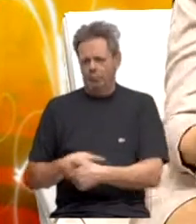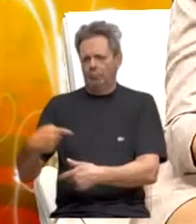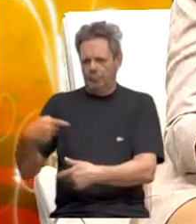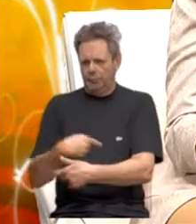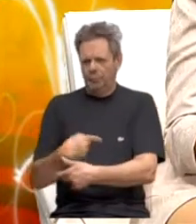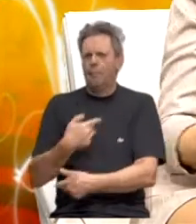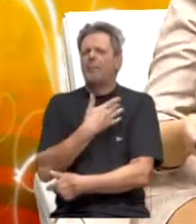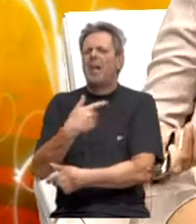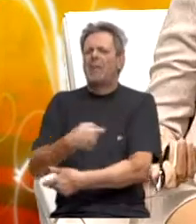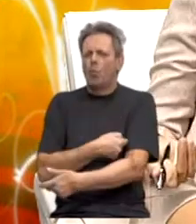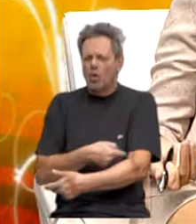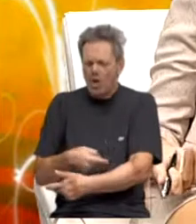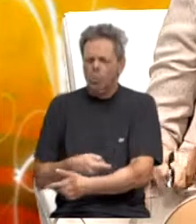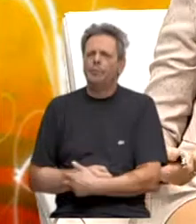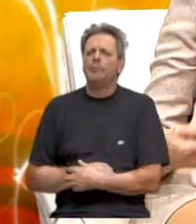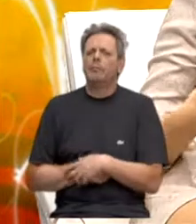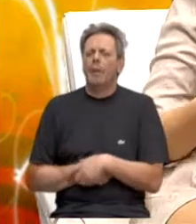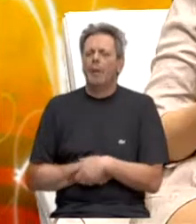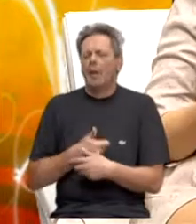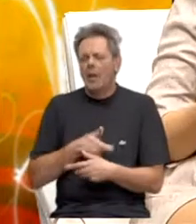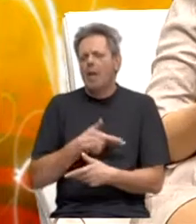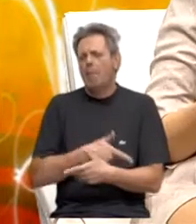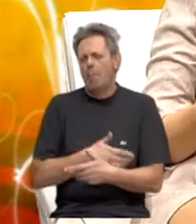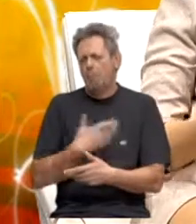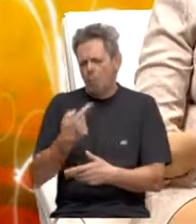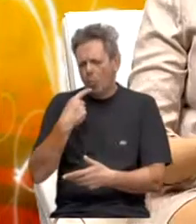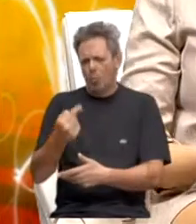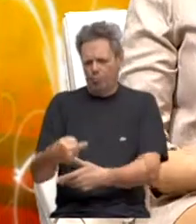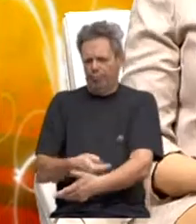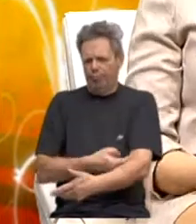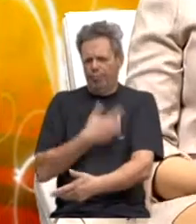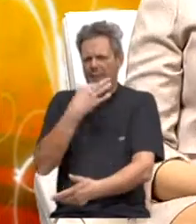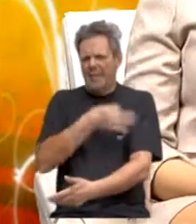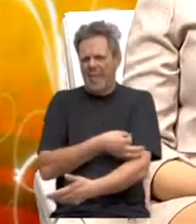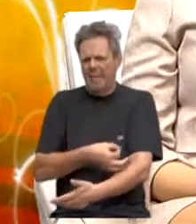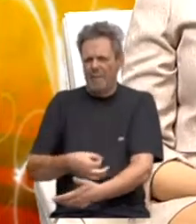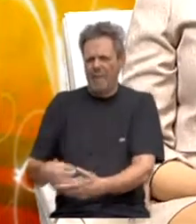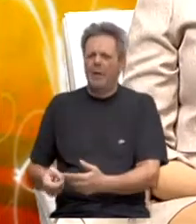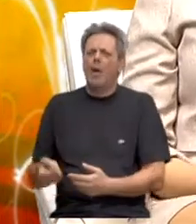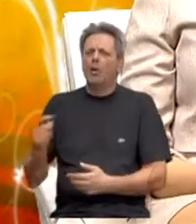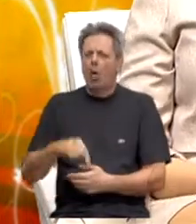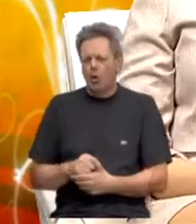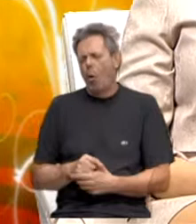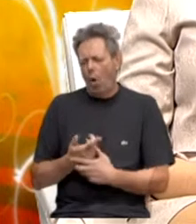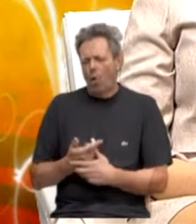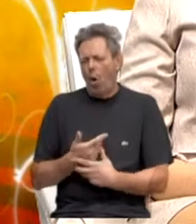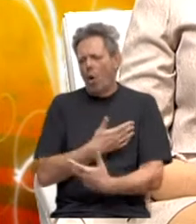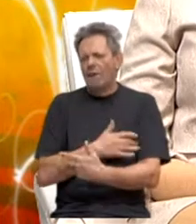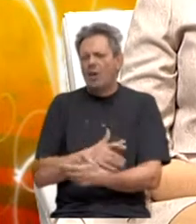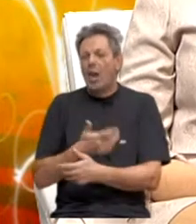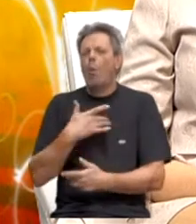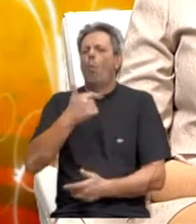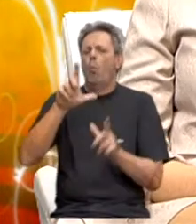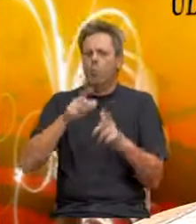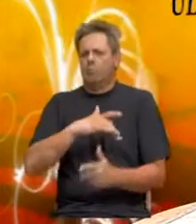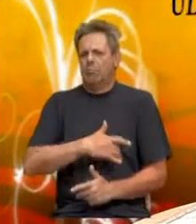u radijalnu arteriju ili u femoralnu i onda putem katetera zapravo dođemo do krvne žile na srcu.